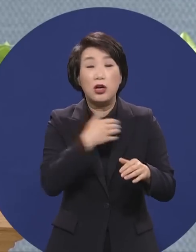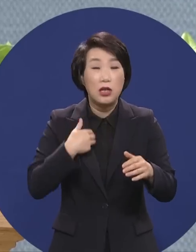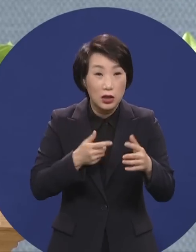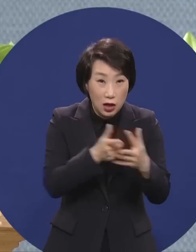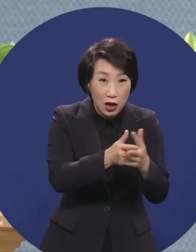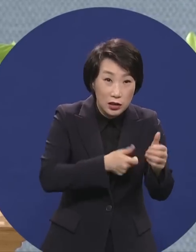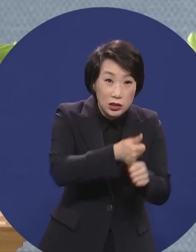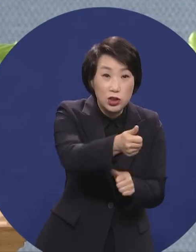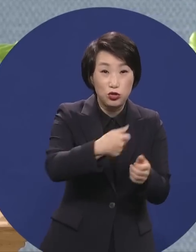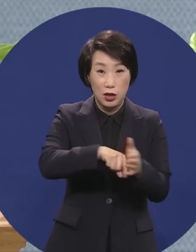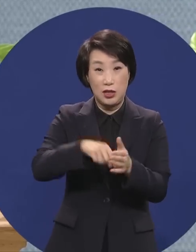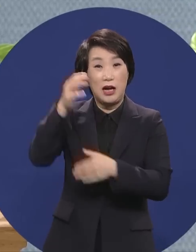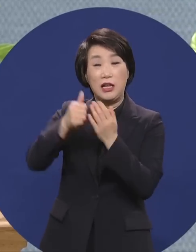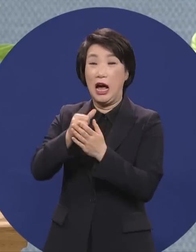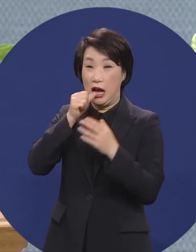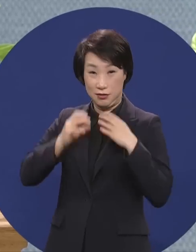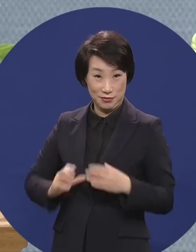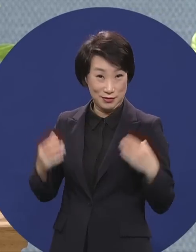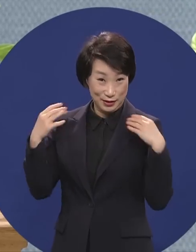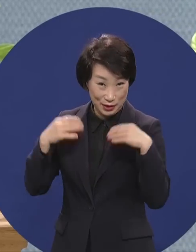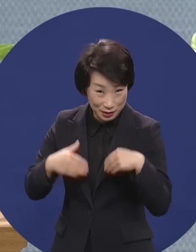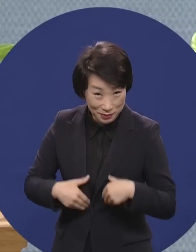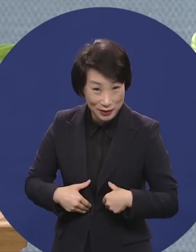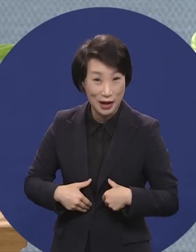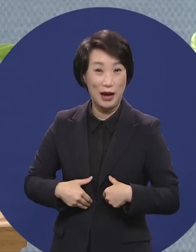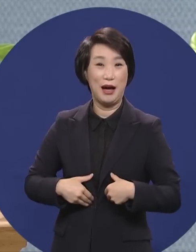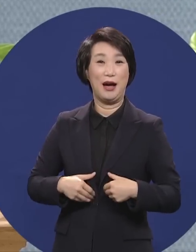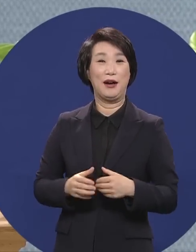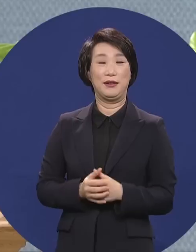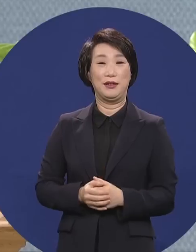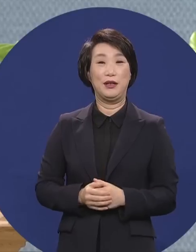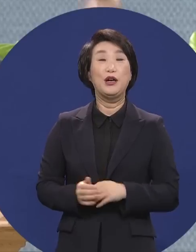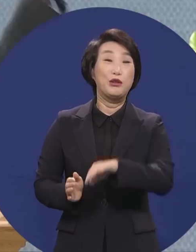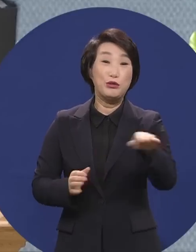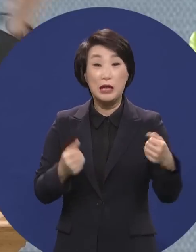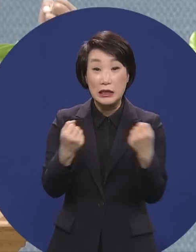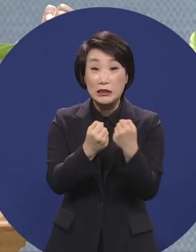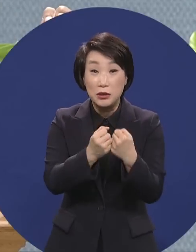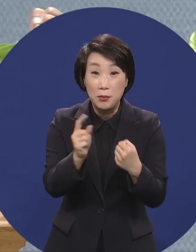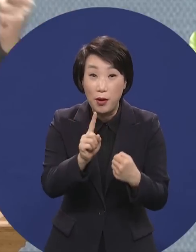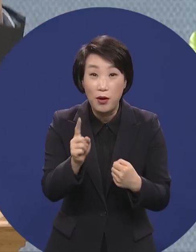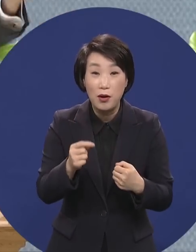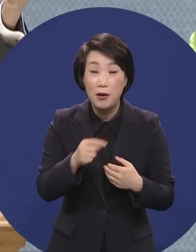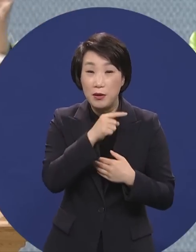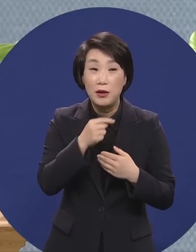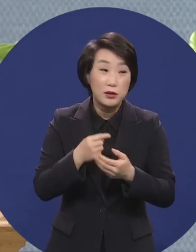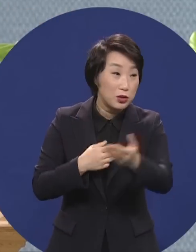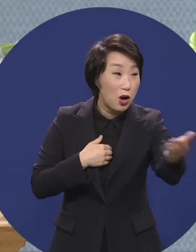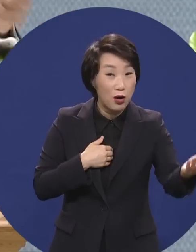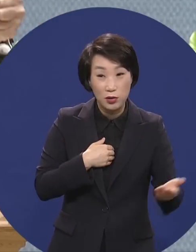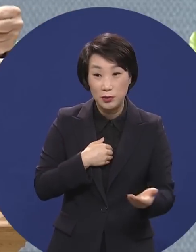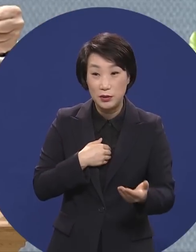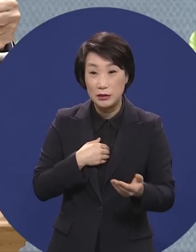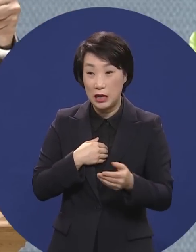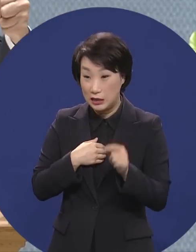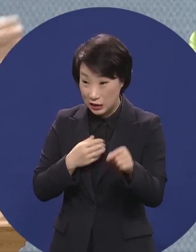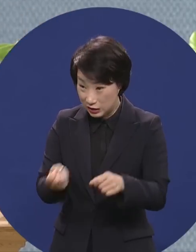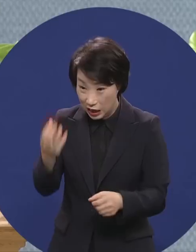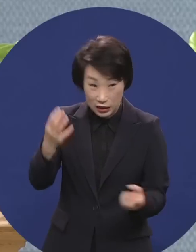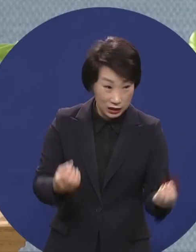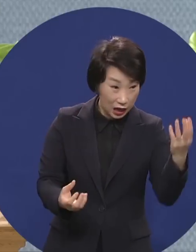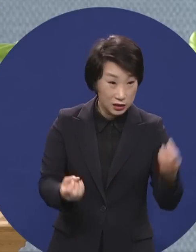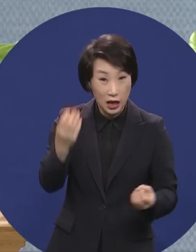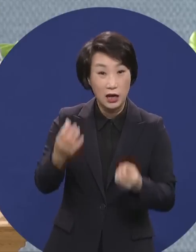능히 데려가기 위해서 하나님의 전신갑주를 입으라. 우리의 씨름은 너나 네가 잘했네